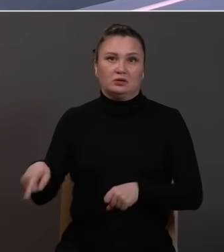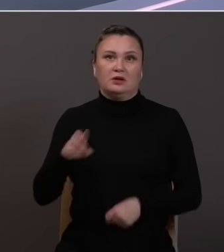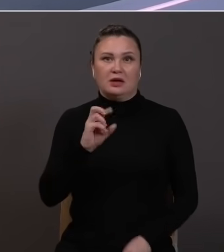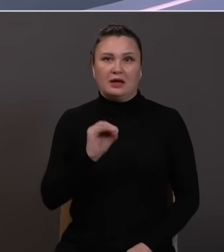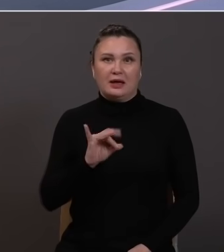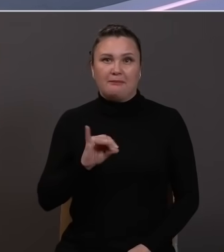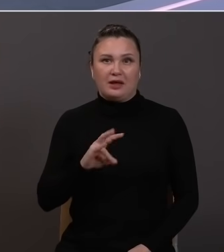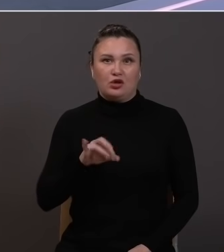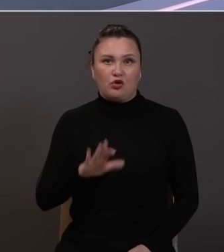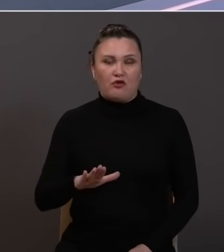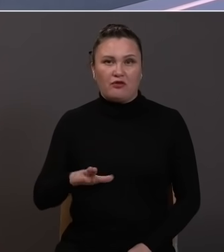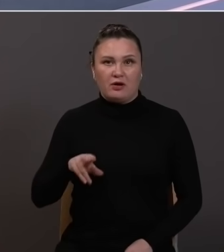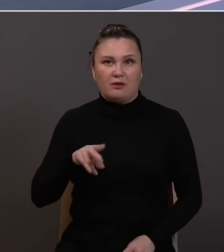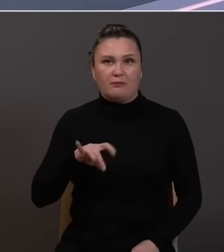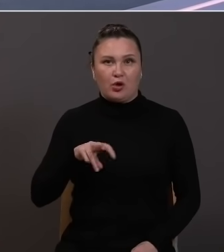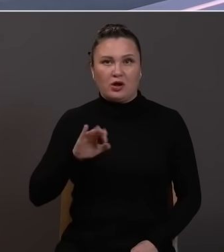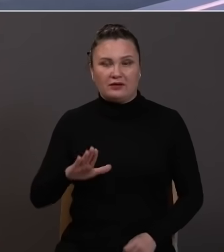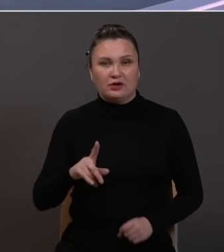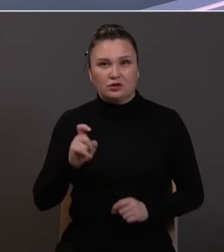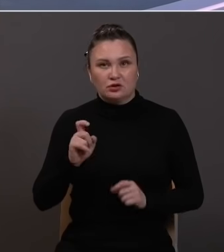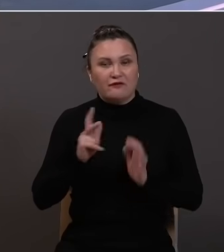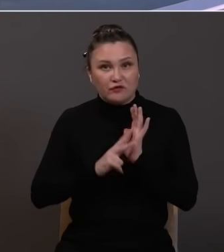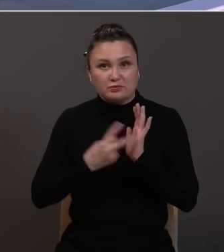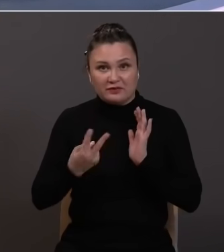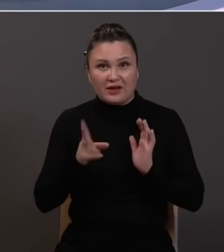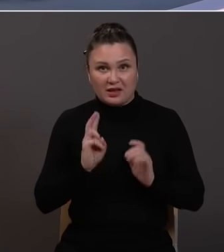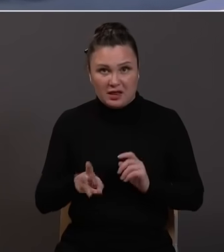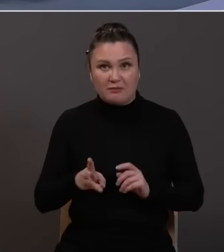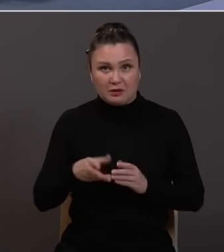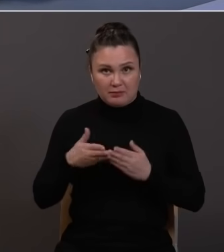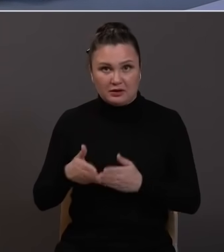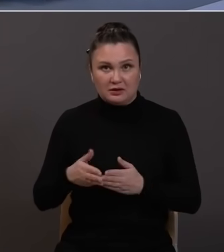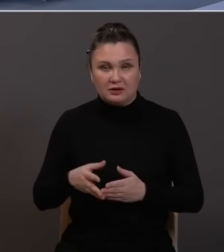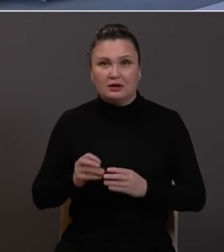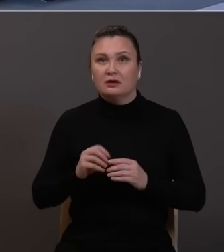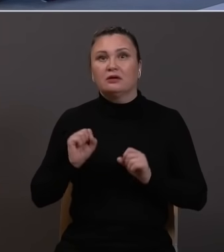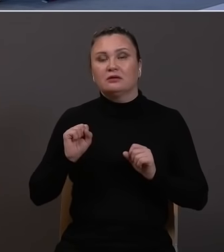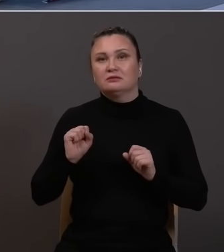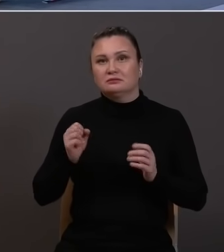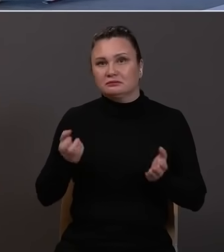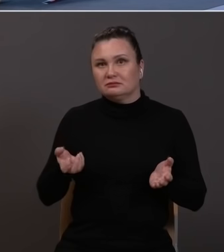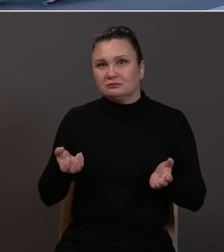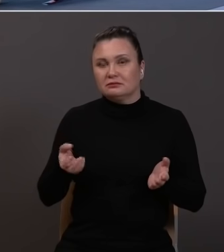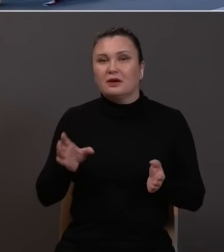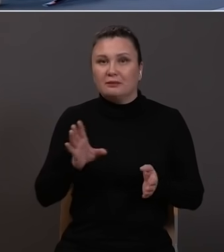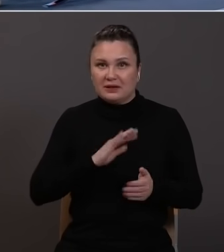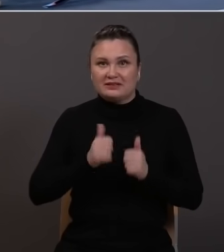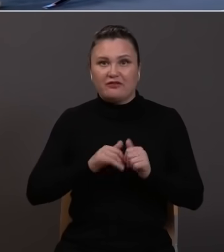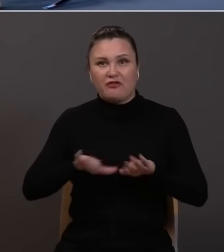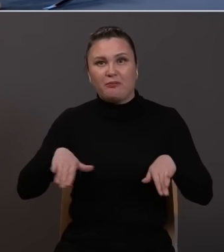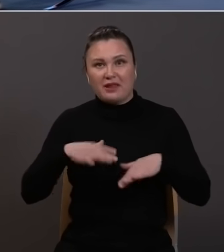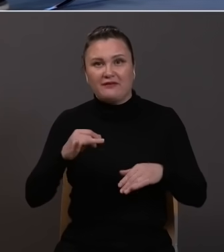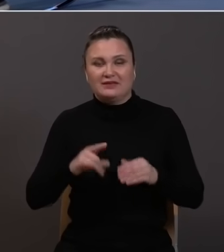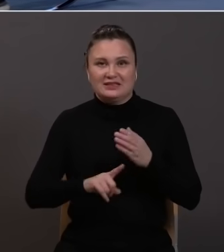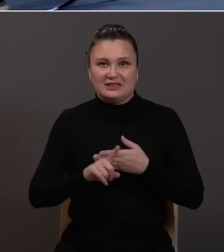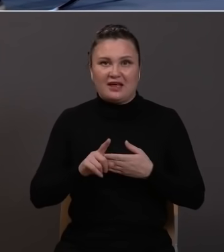место. Это 82 километра плыть? Не вплавь, а вплавь с эстафетой. Там были такие соревнования. Либо же